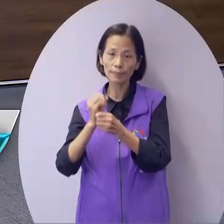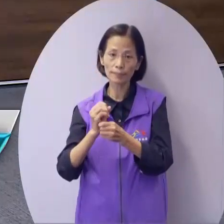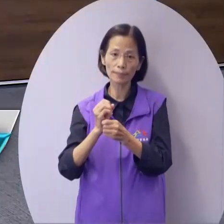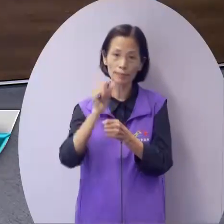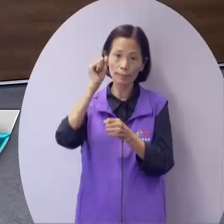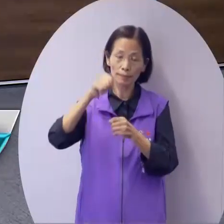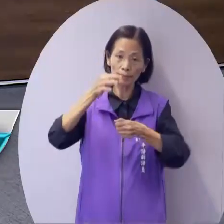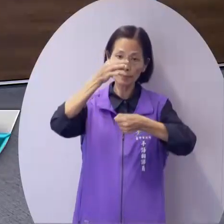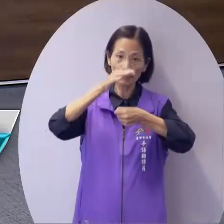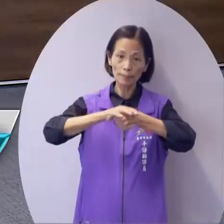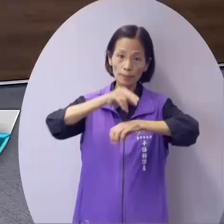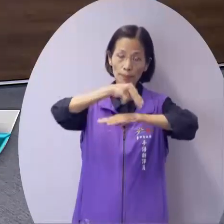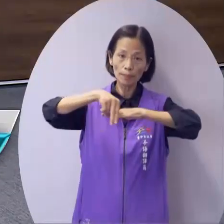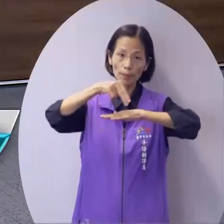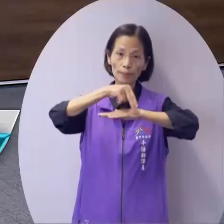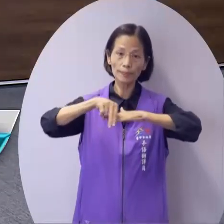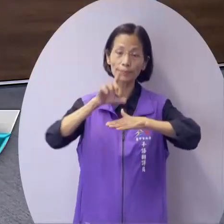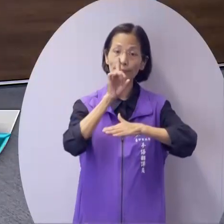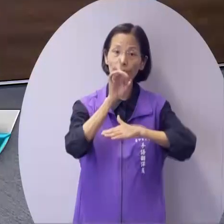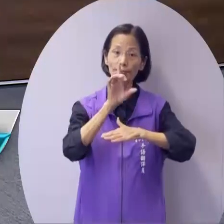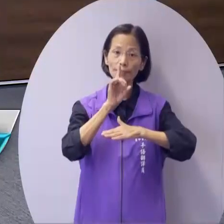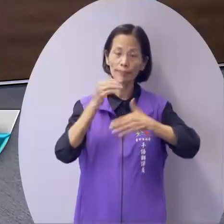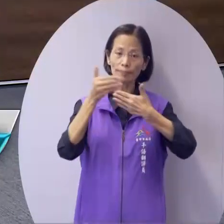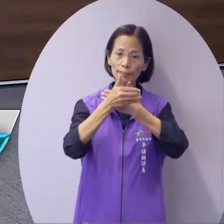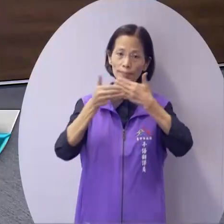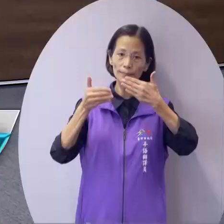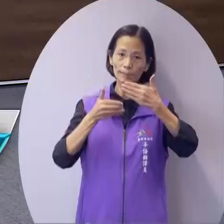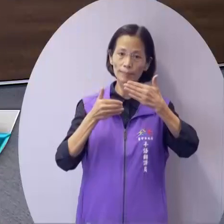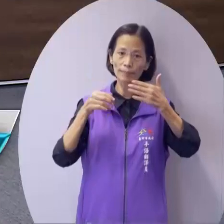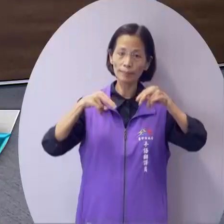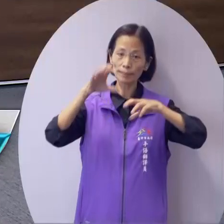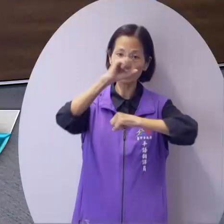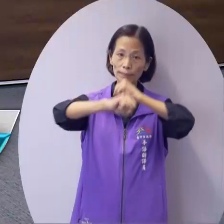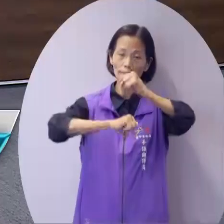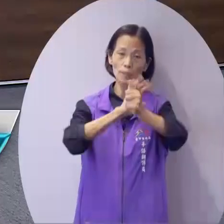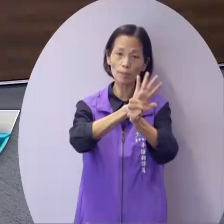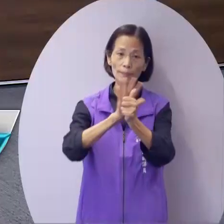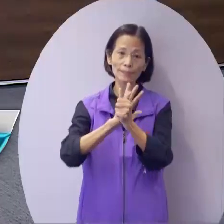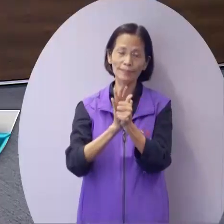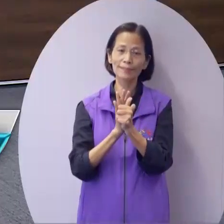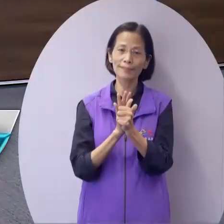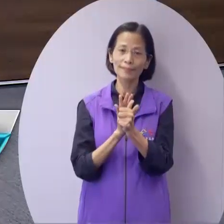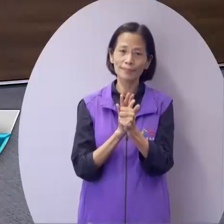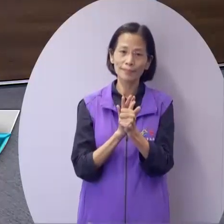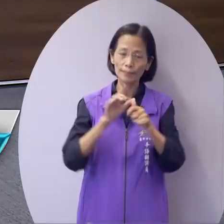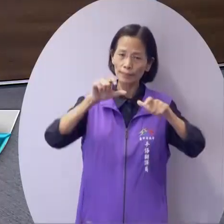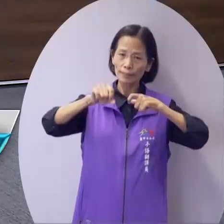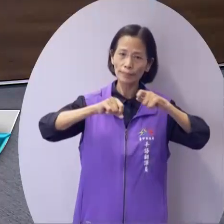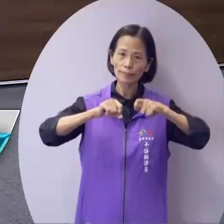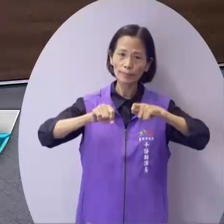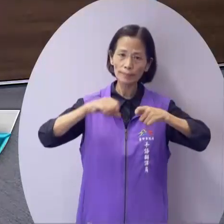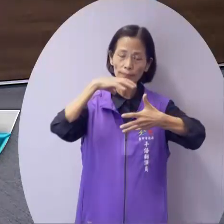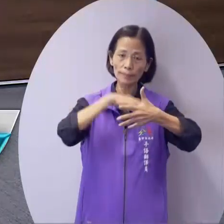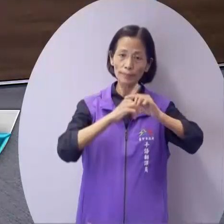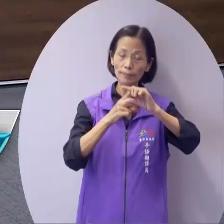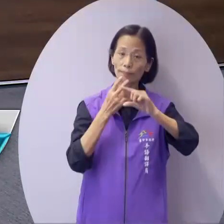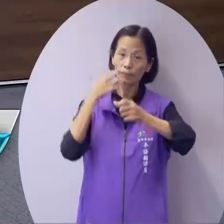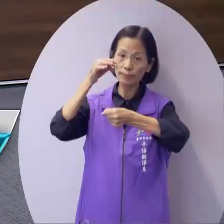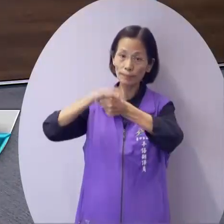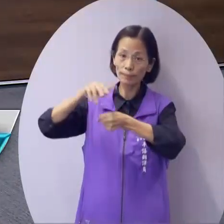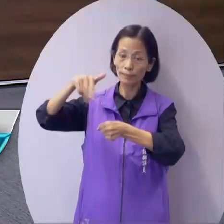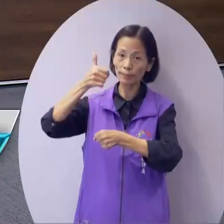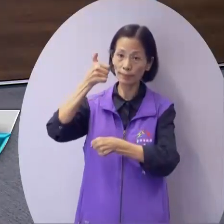核定补助本局办理台中市交通行动服务 MAAS 计划，其中中央补助